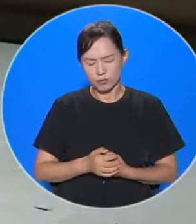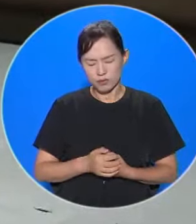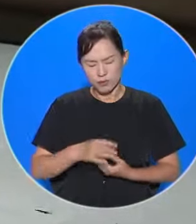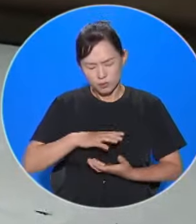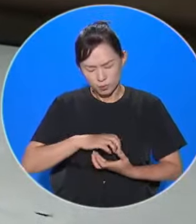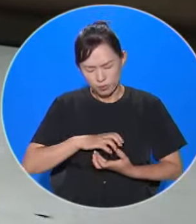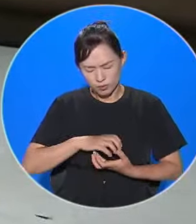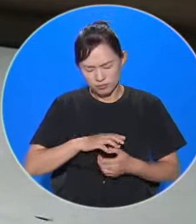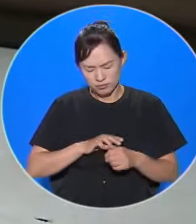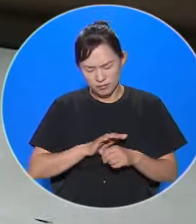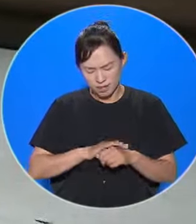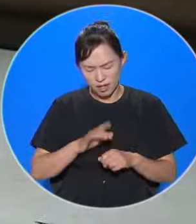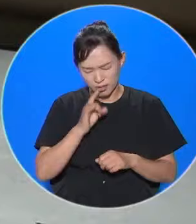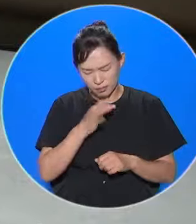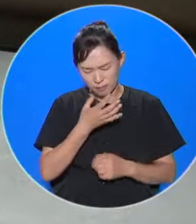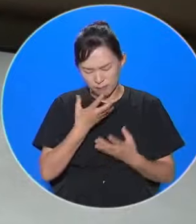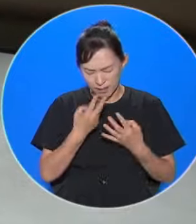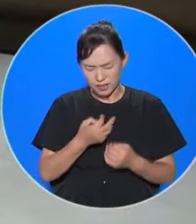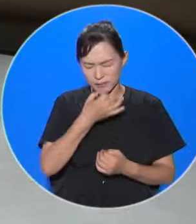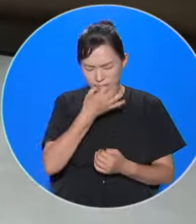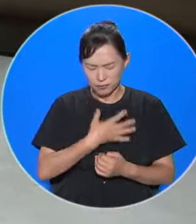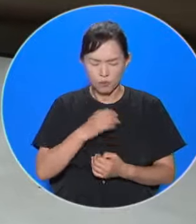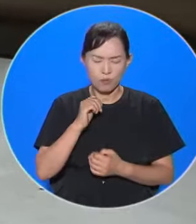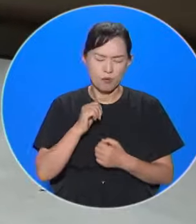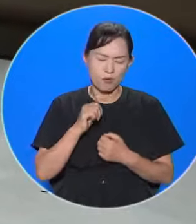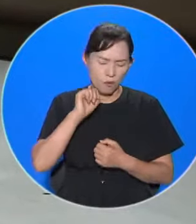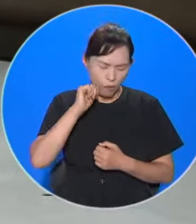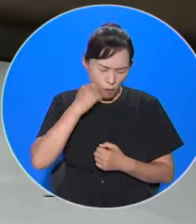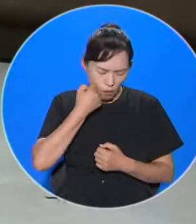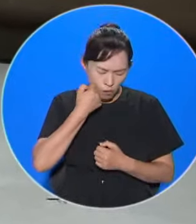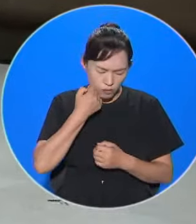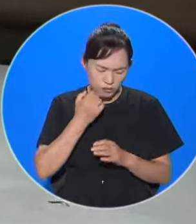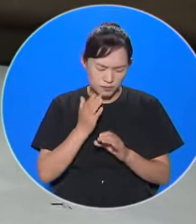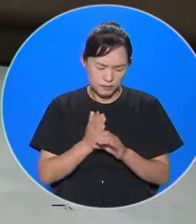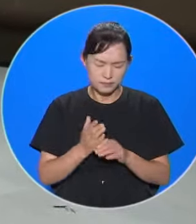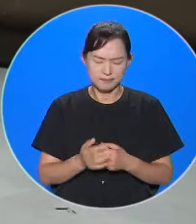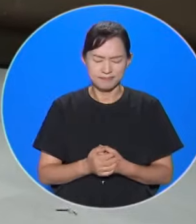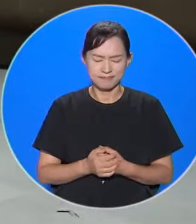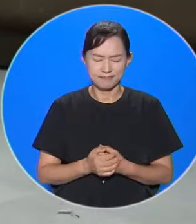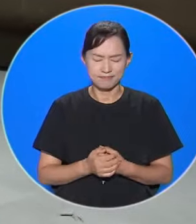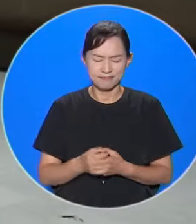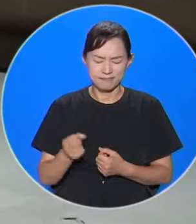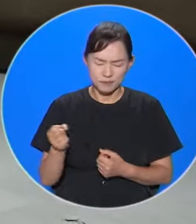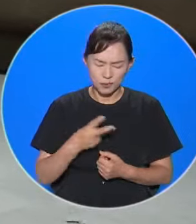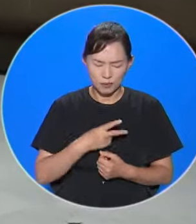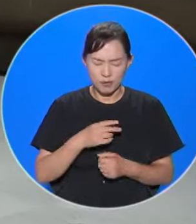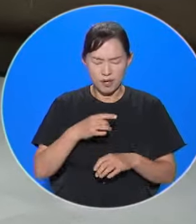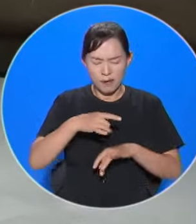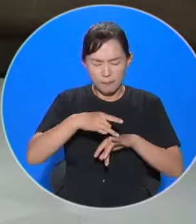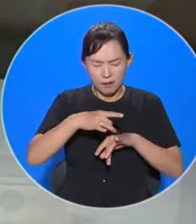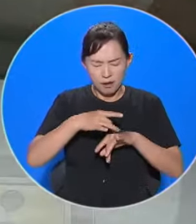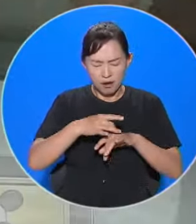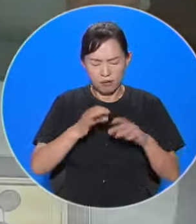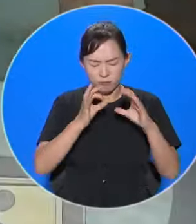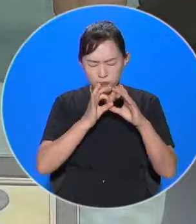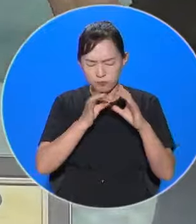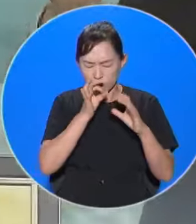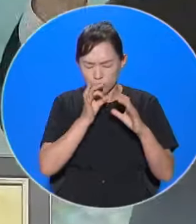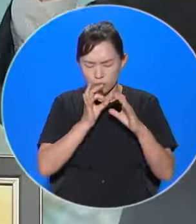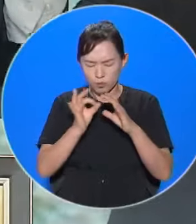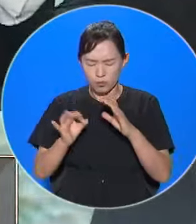기능이 약해서 많이 힘들고 또 어려운 가운데 있습니다. 또 하나님 아버지 골다공증도 있고 관절염도